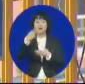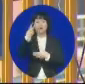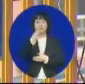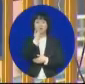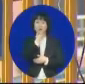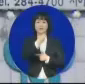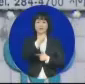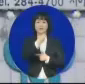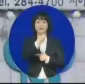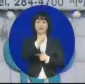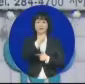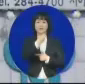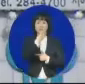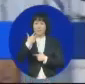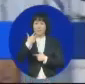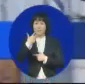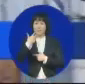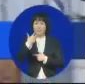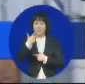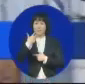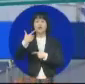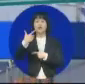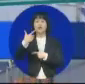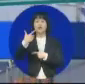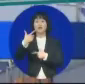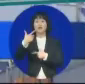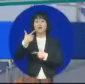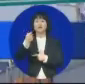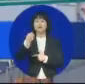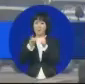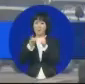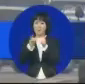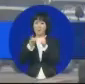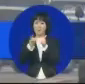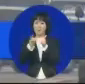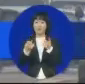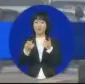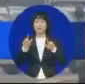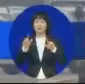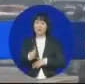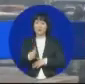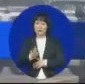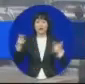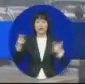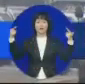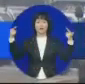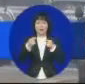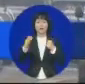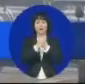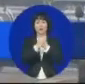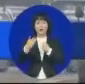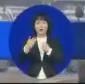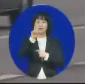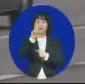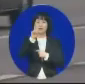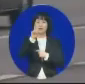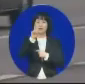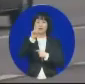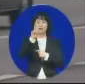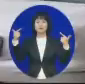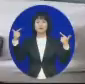70인 0 2008년엔 64명 이었으나 2009년에는 51 명으로 줄어 전년대비 21%